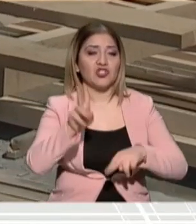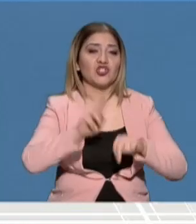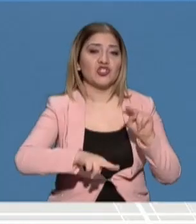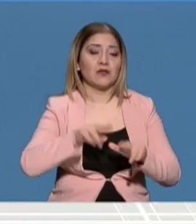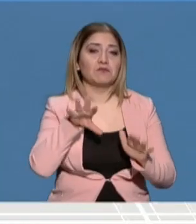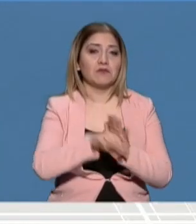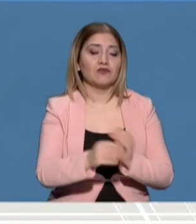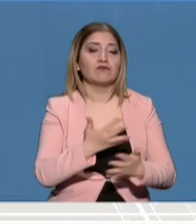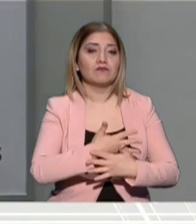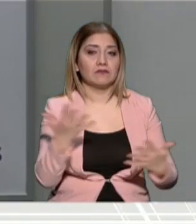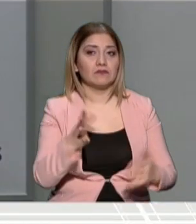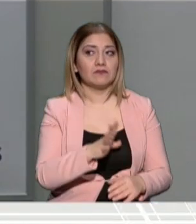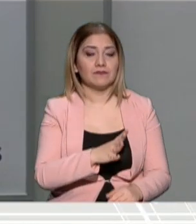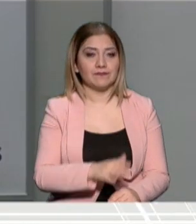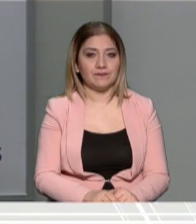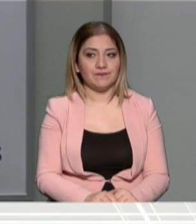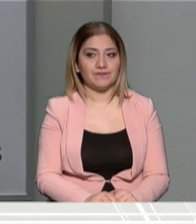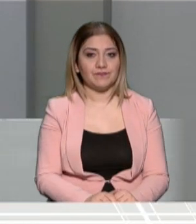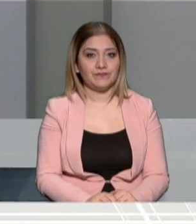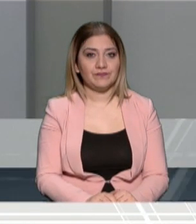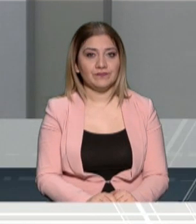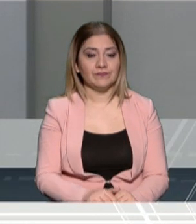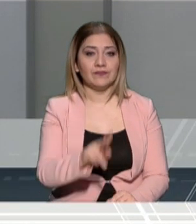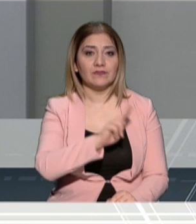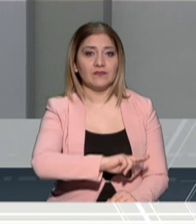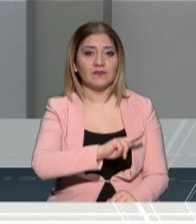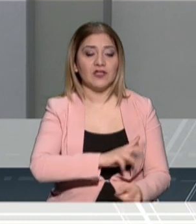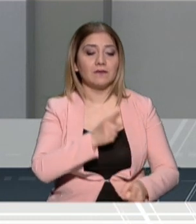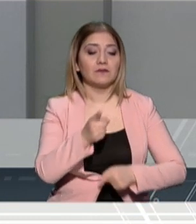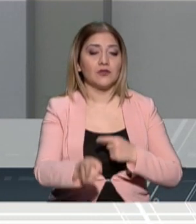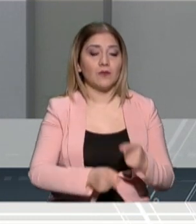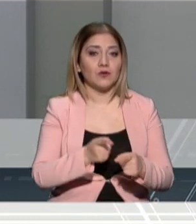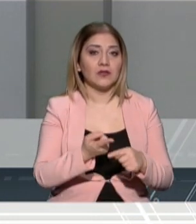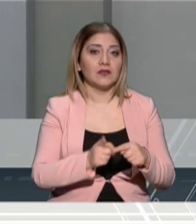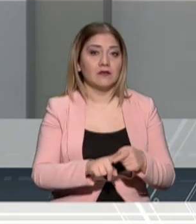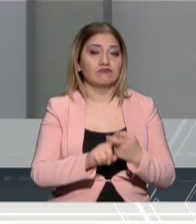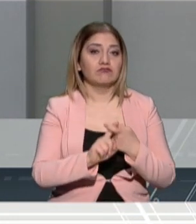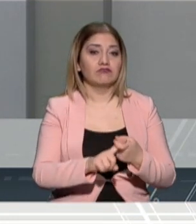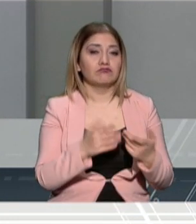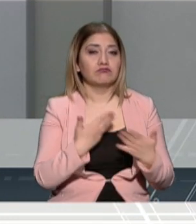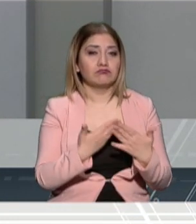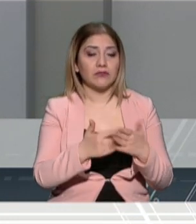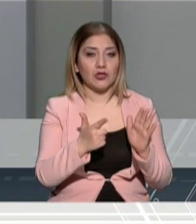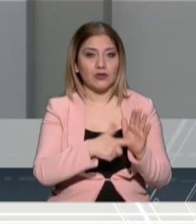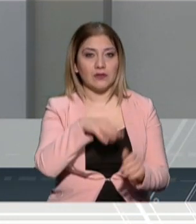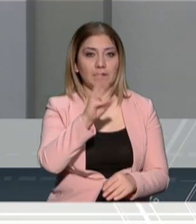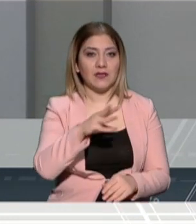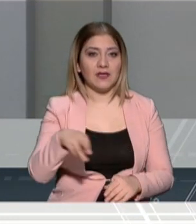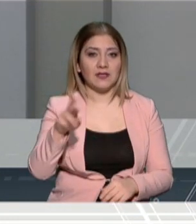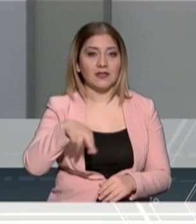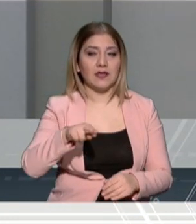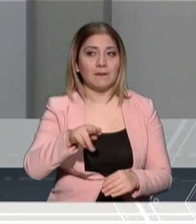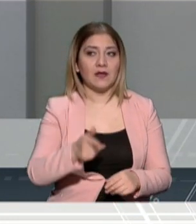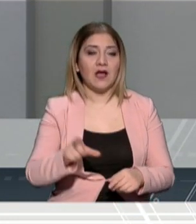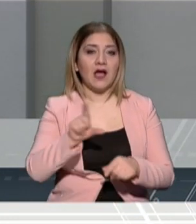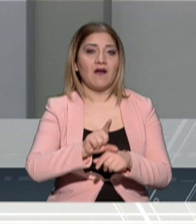շինարարության ոլորտներում։ Աշխատանքների փոփոխությունն էլ հենց հանգեցրել է շուրջ 7 միլիարդ դրամի չափով